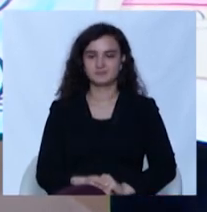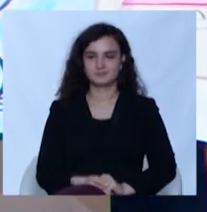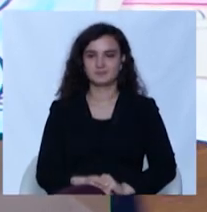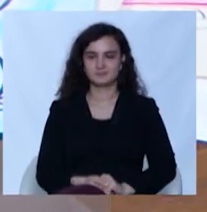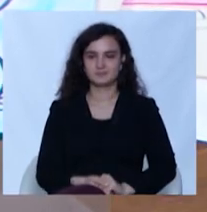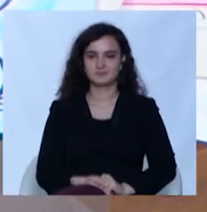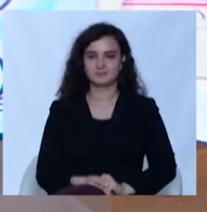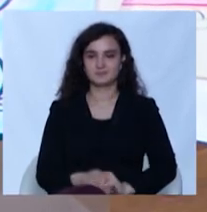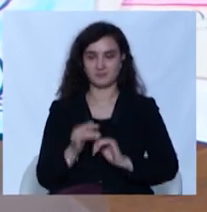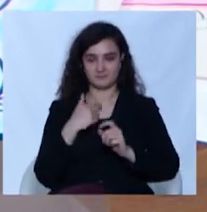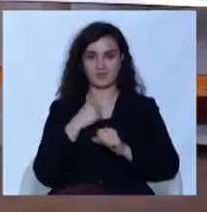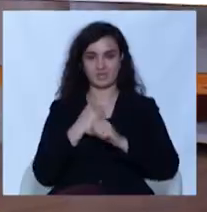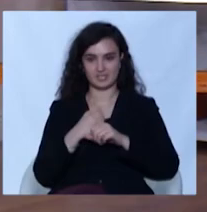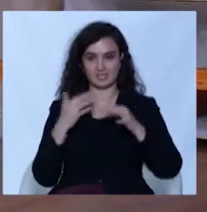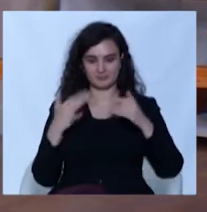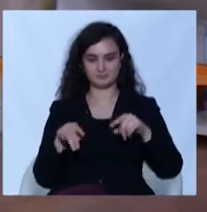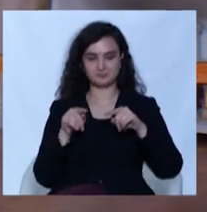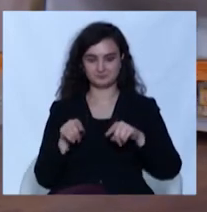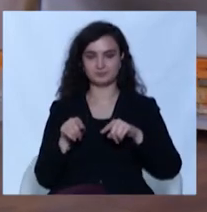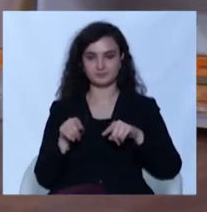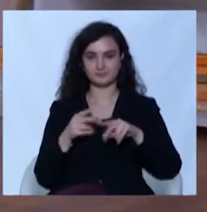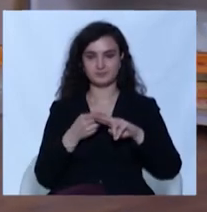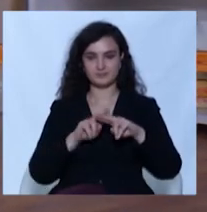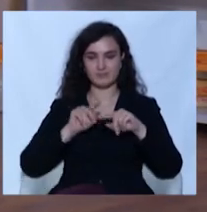ახლა მე გავაკეთე ეს